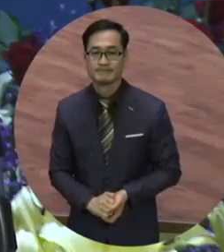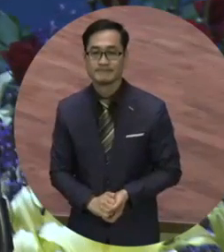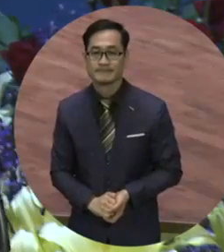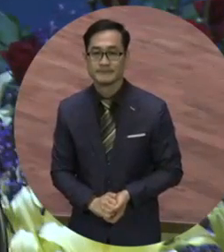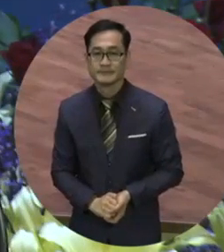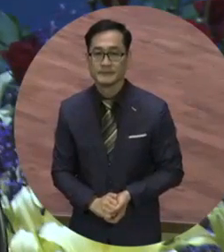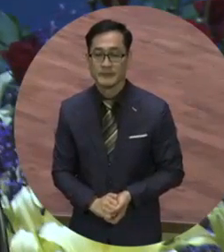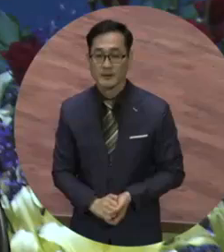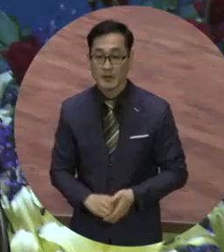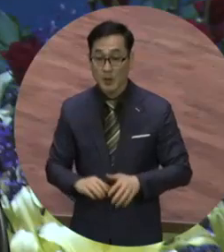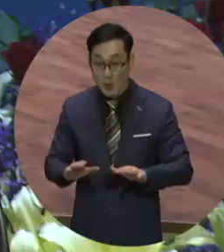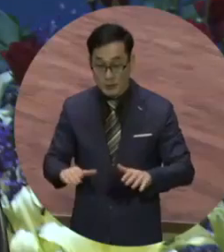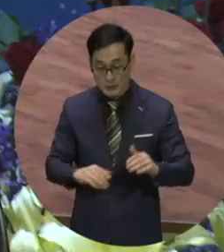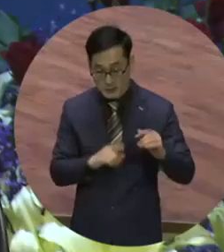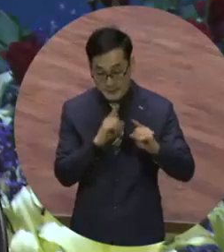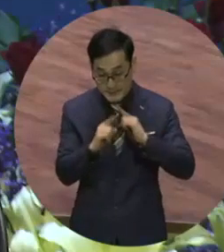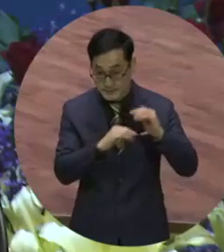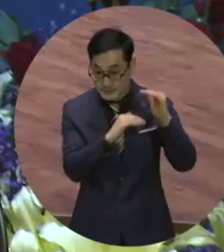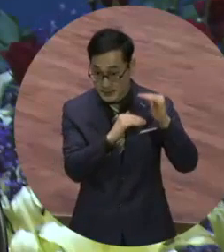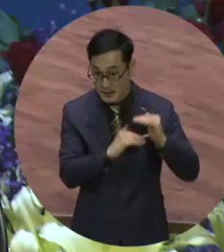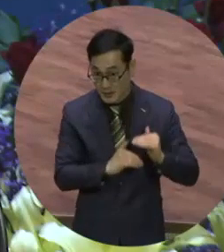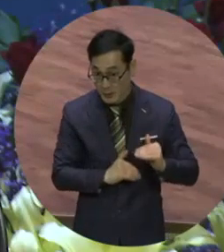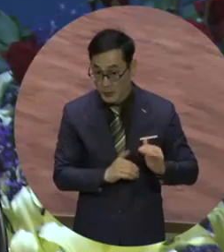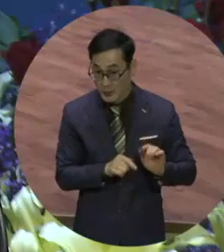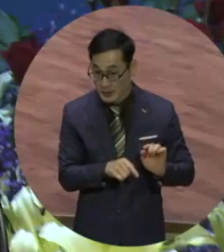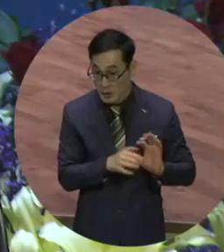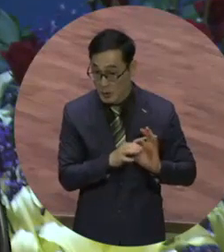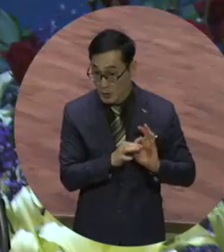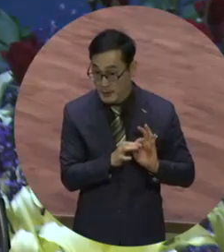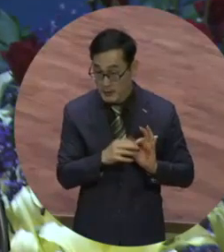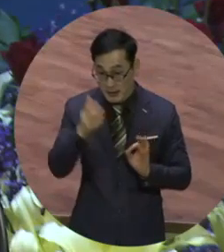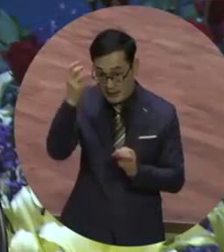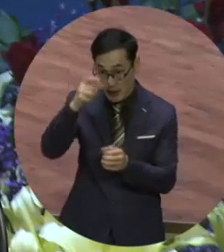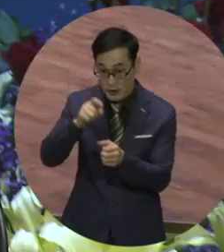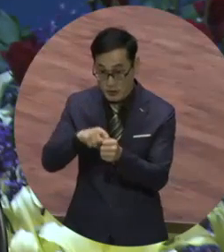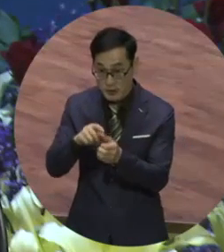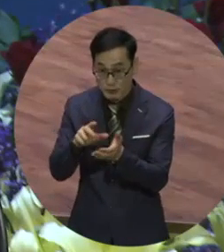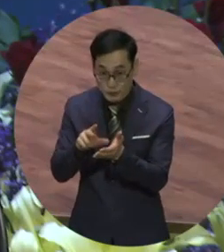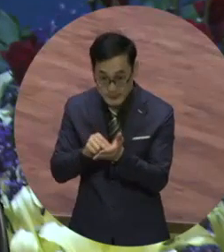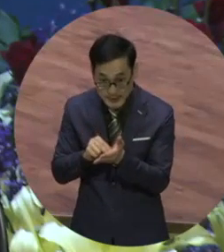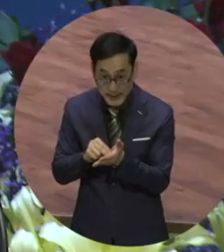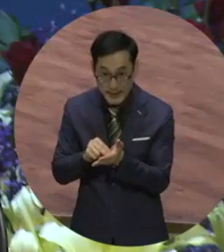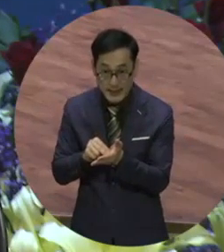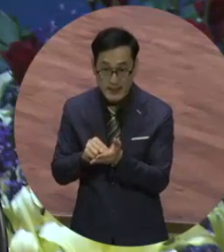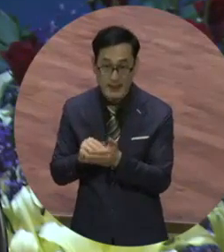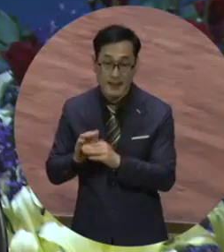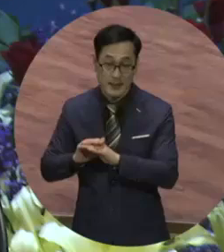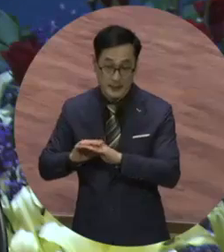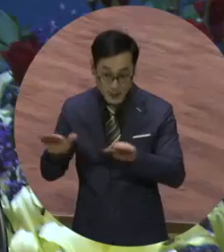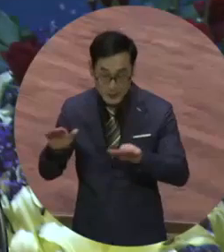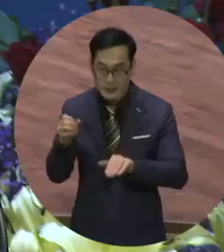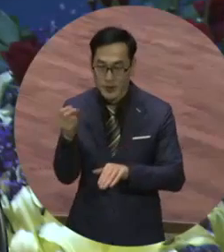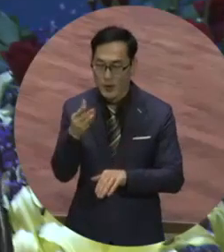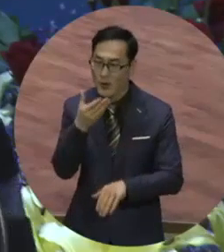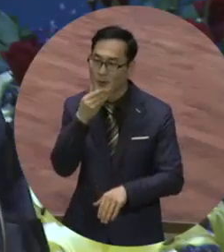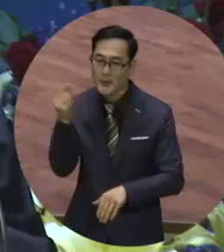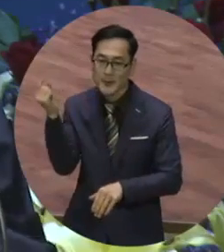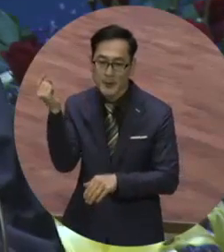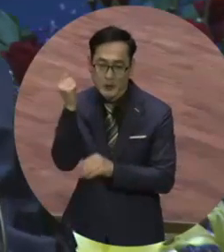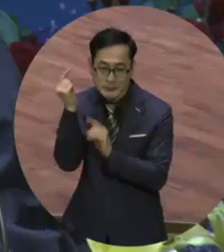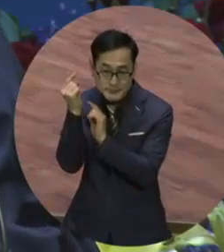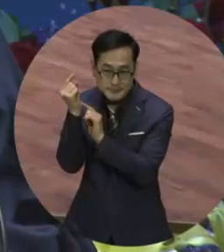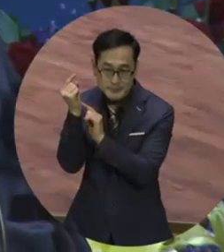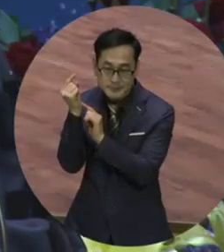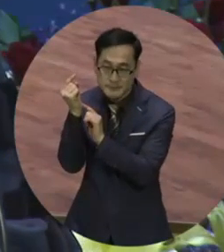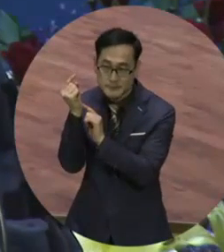오늘 본문 말씀을 통해서 예언계자 성도들은 영적 본질을 붙잡는 삶, 복음이 주는